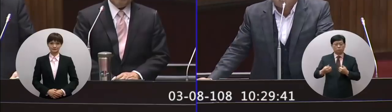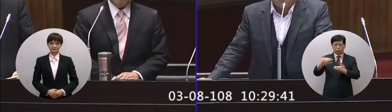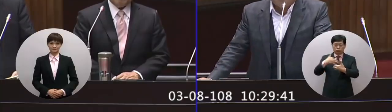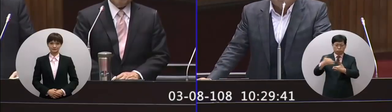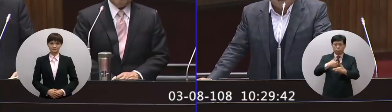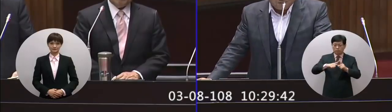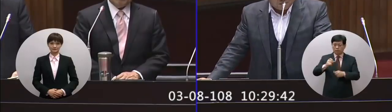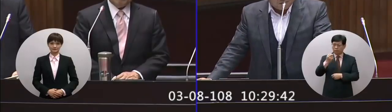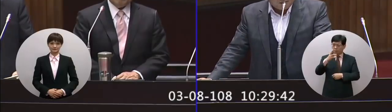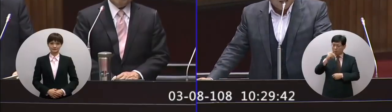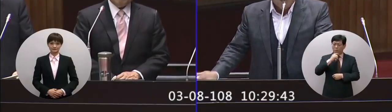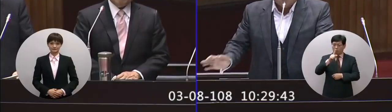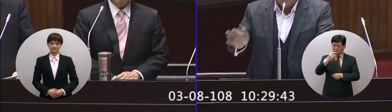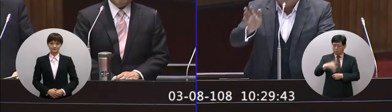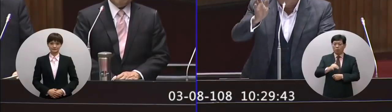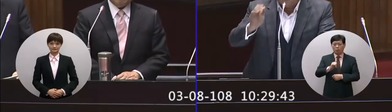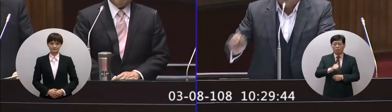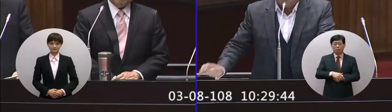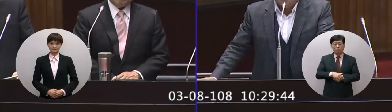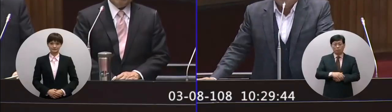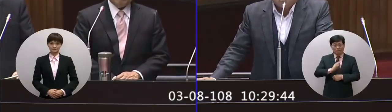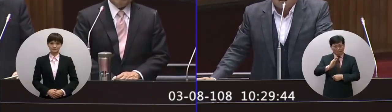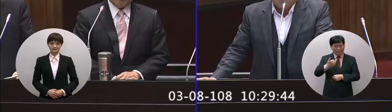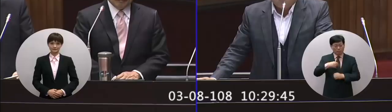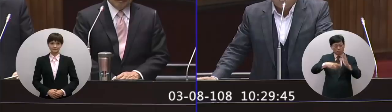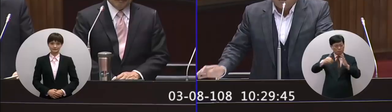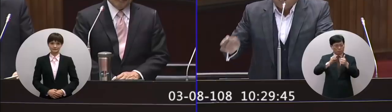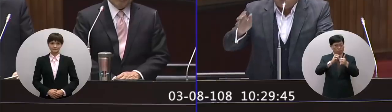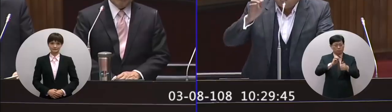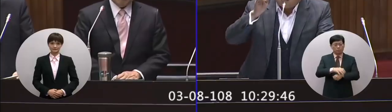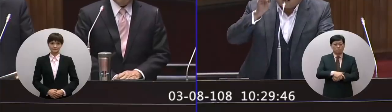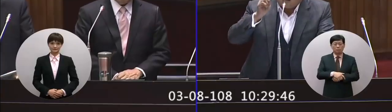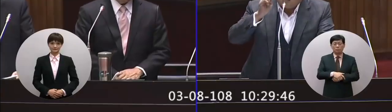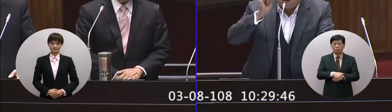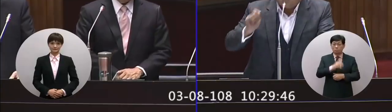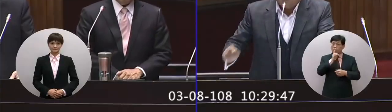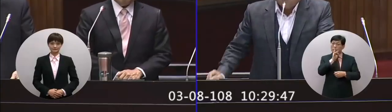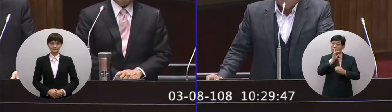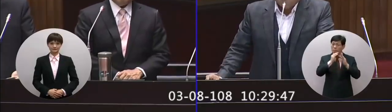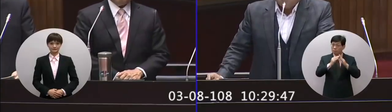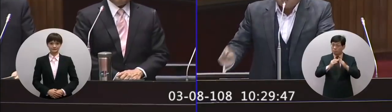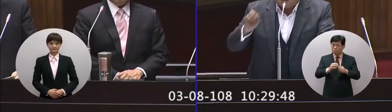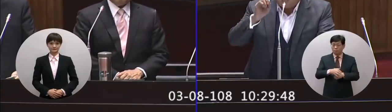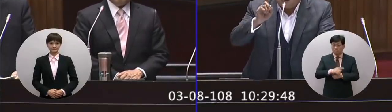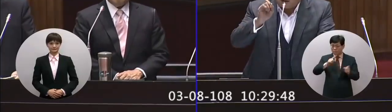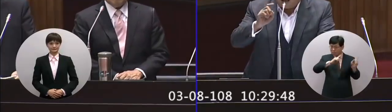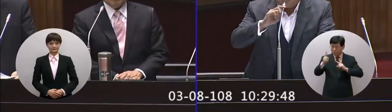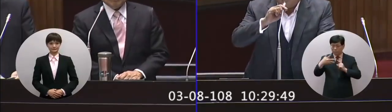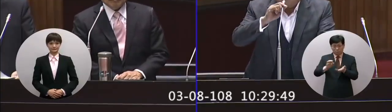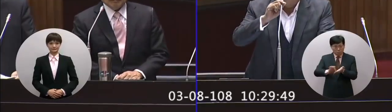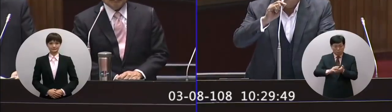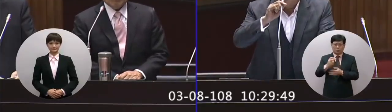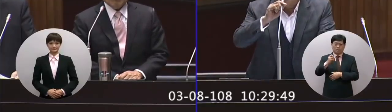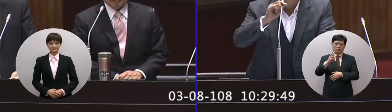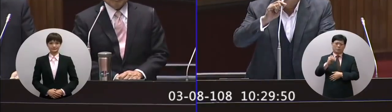进账大概200万吨。但是我要跟部长、院长讲哈，我们光台中市一天的用水